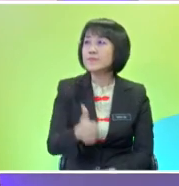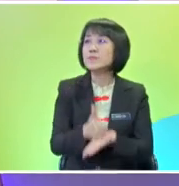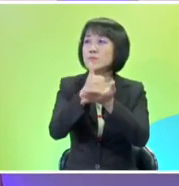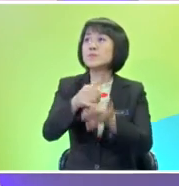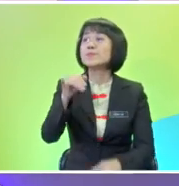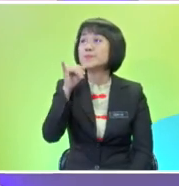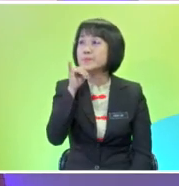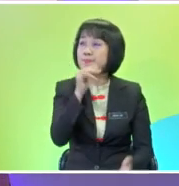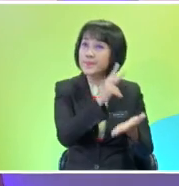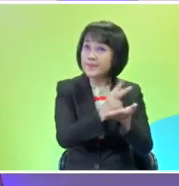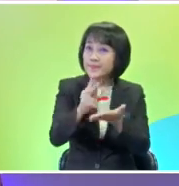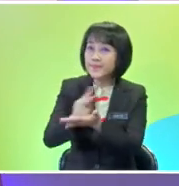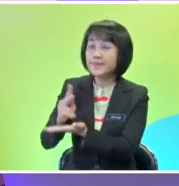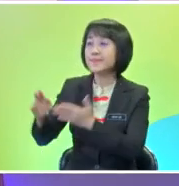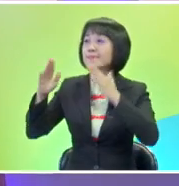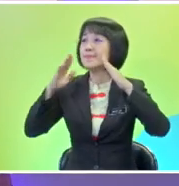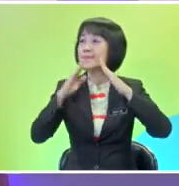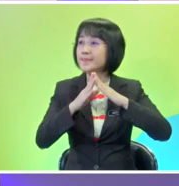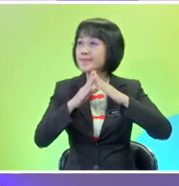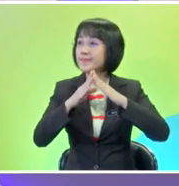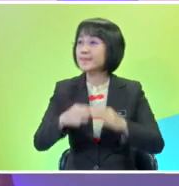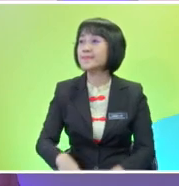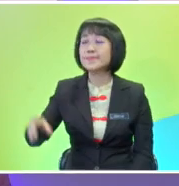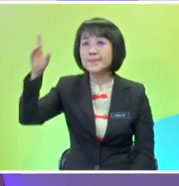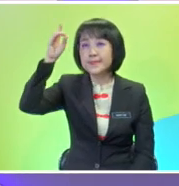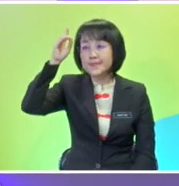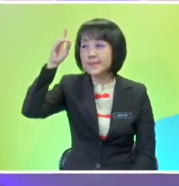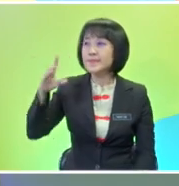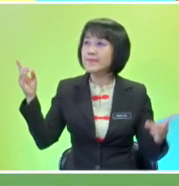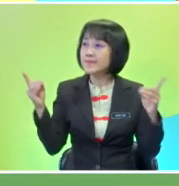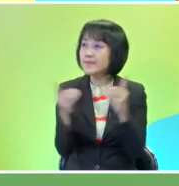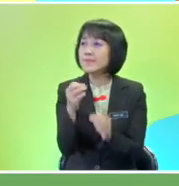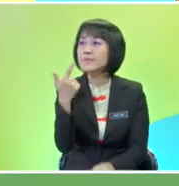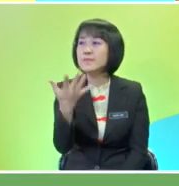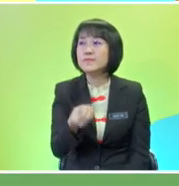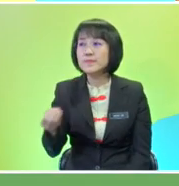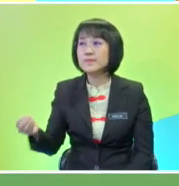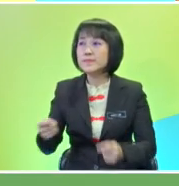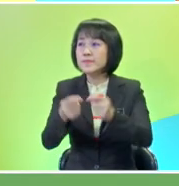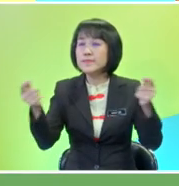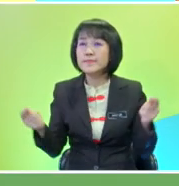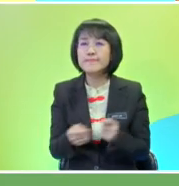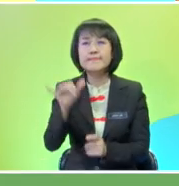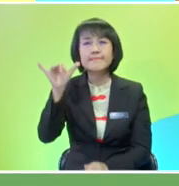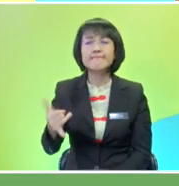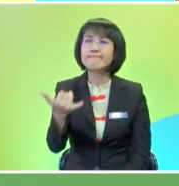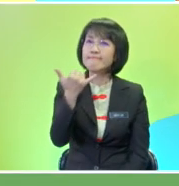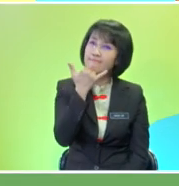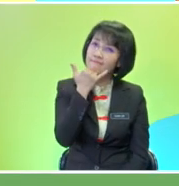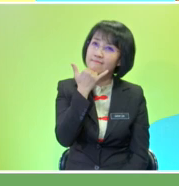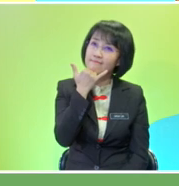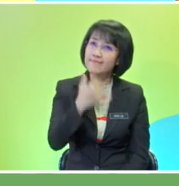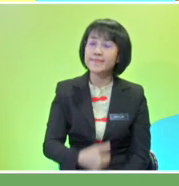mengemas rumah jadi Denis menjumpai beberapa objek di tempat yang